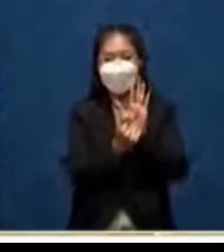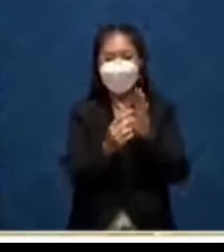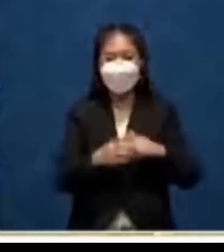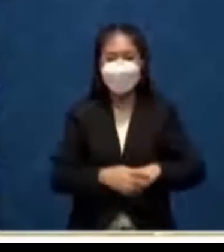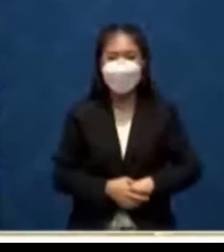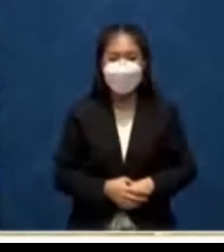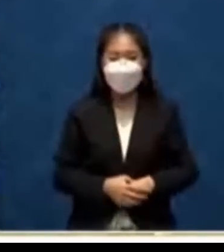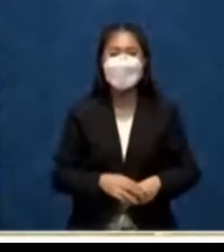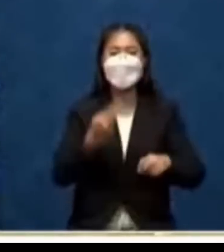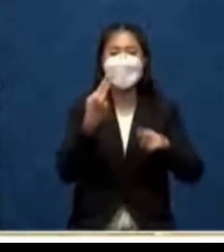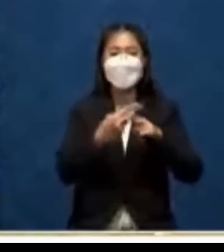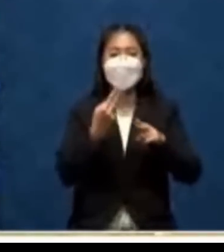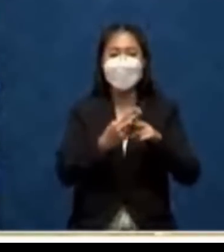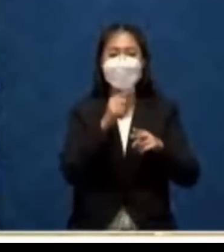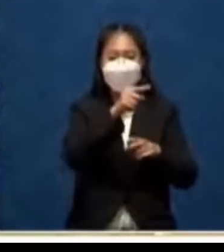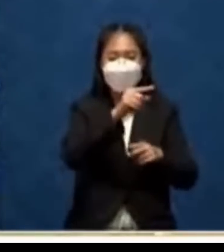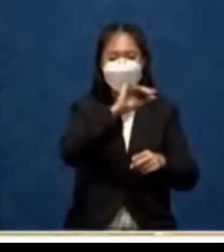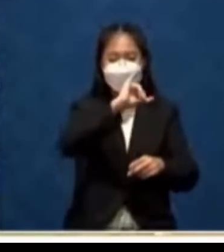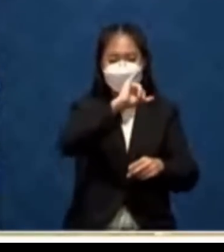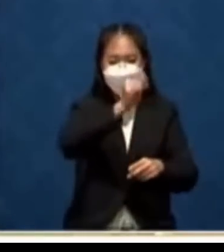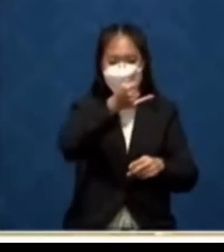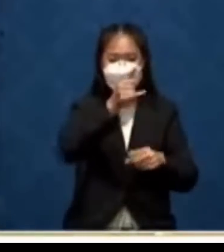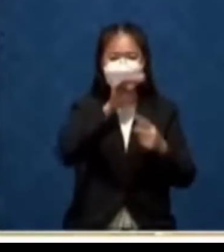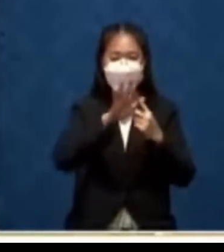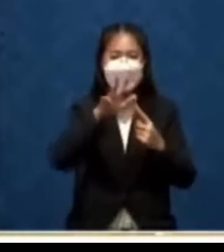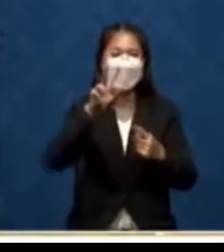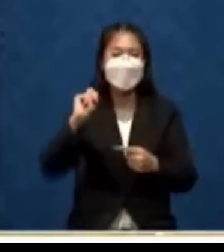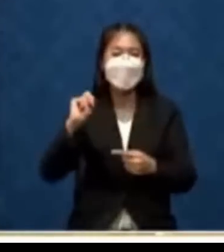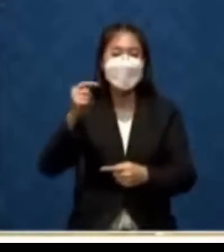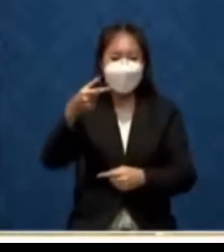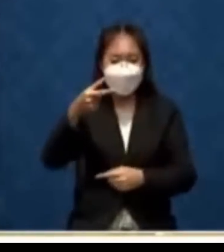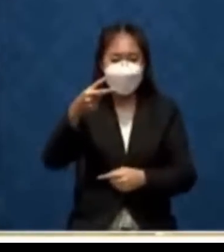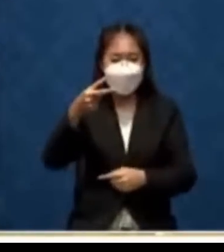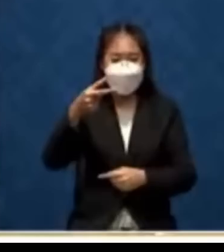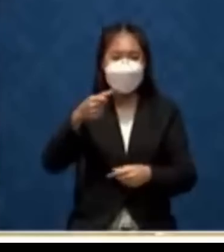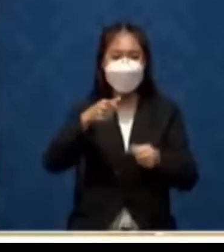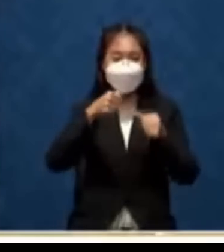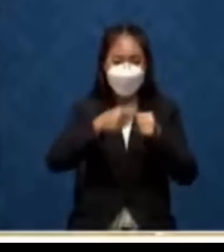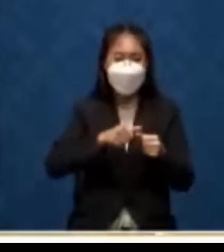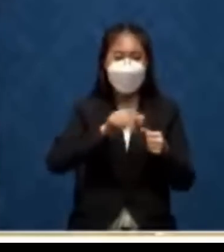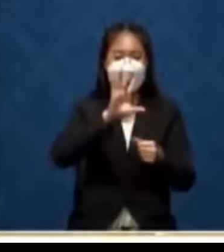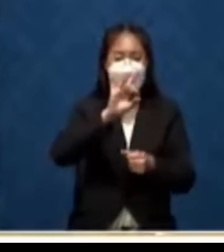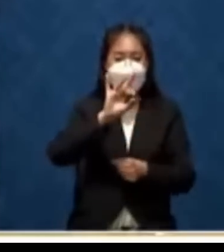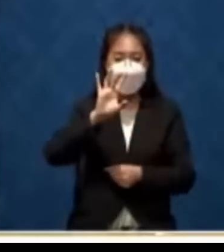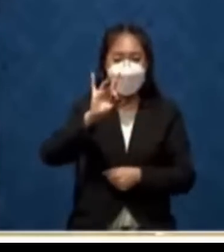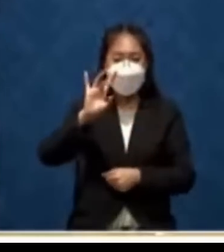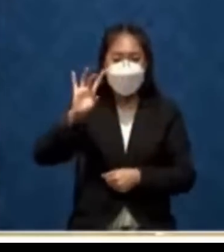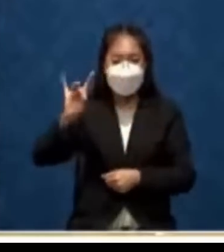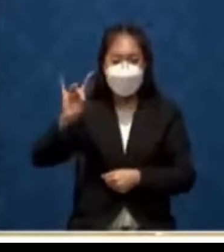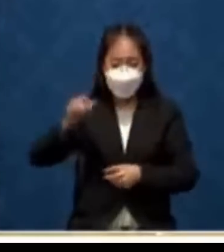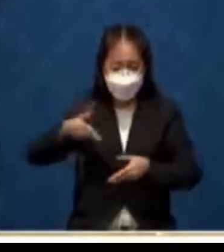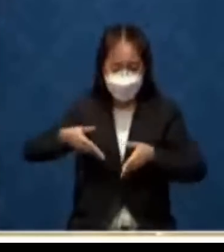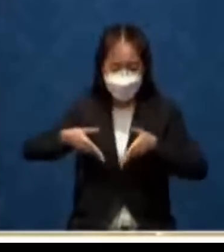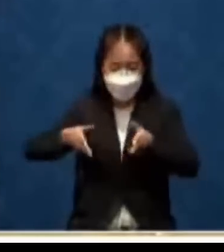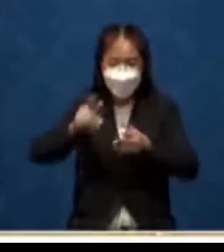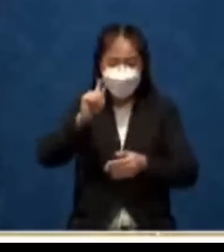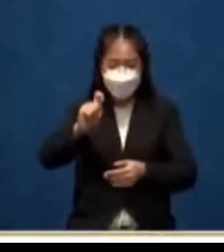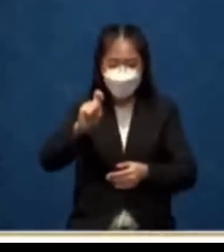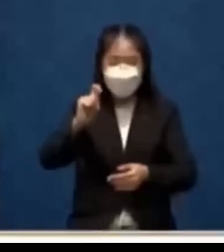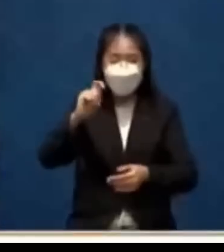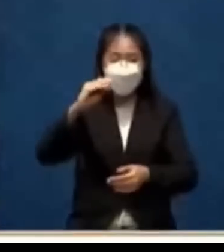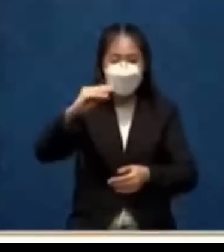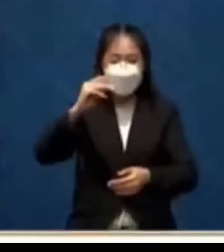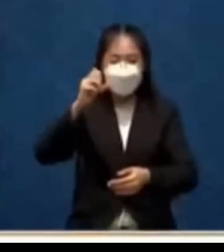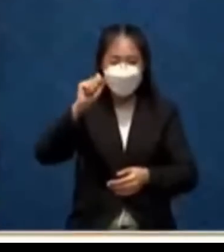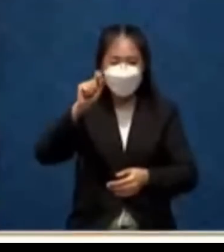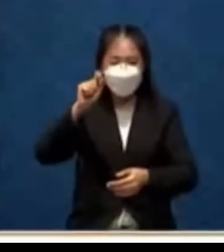นายจางเกียนฟู่นะครับที่อยู่888ถนนอโศกดินแดงนายเฉินเฝิงเฉ